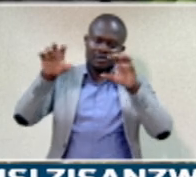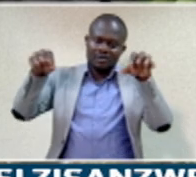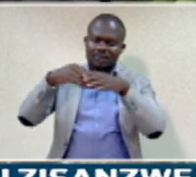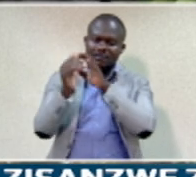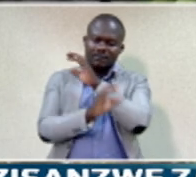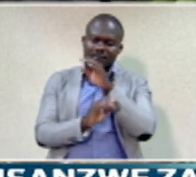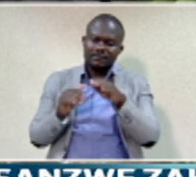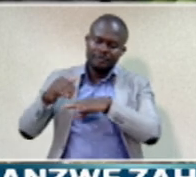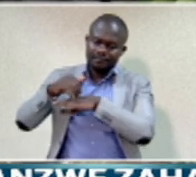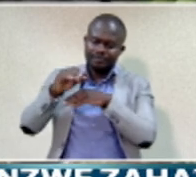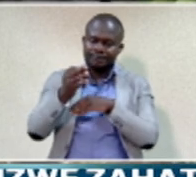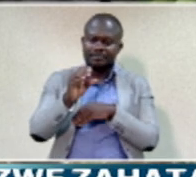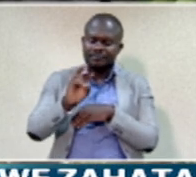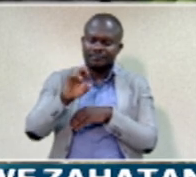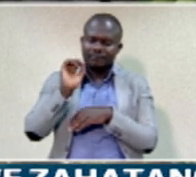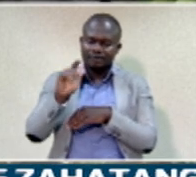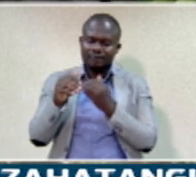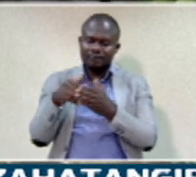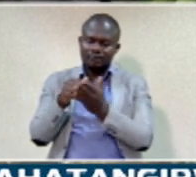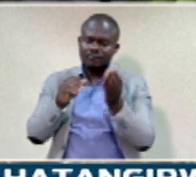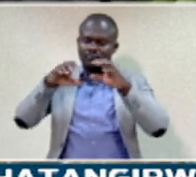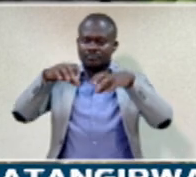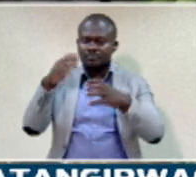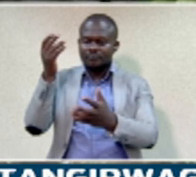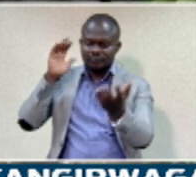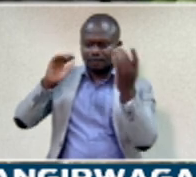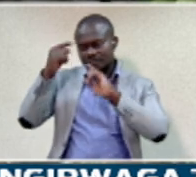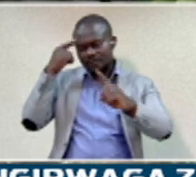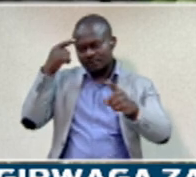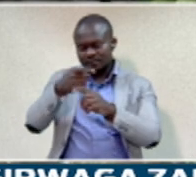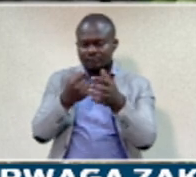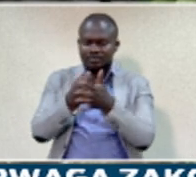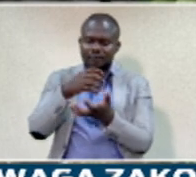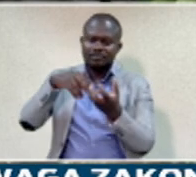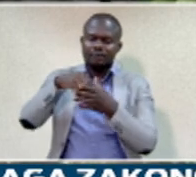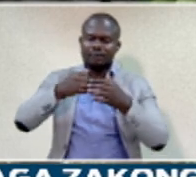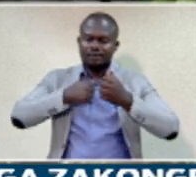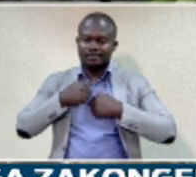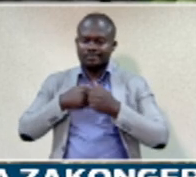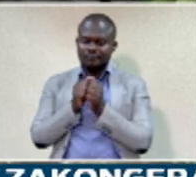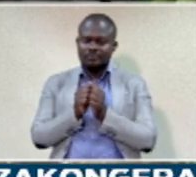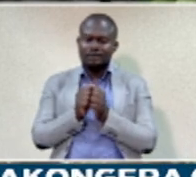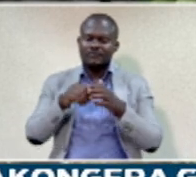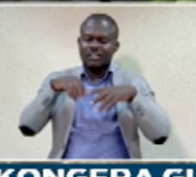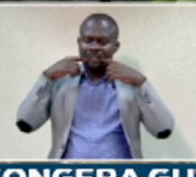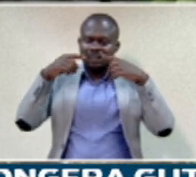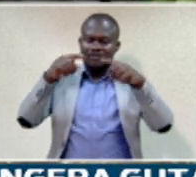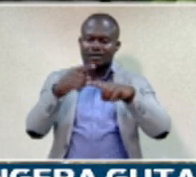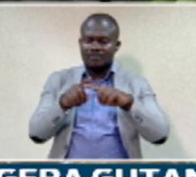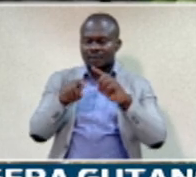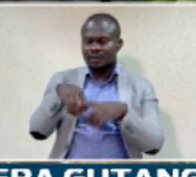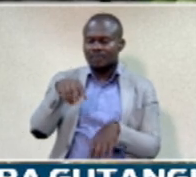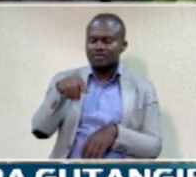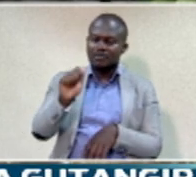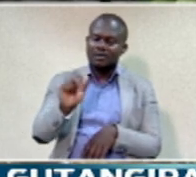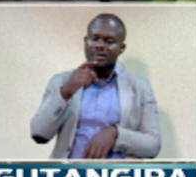mahanga akabihereza FDLR mu mashyamba ya Repubulika ya Demokarasi ya Kongo agamije guhungabanya umutekano w'u Rwanda mu bitangazamakuru binyuranye Rusesabagina